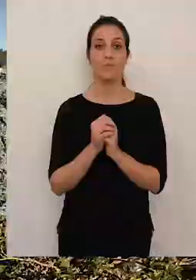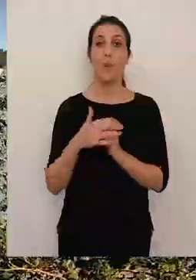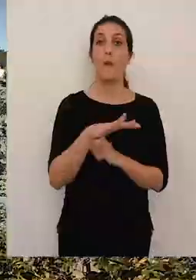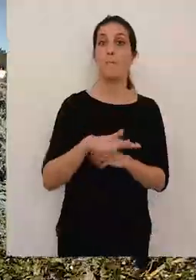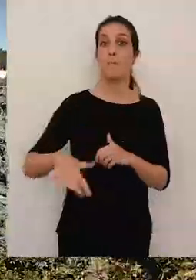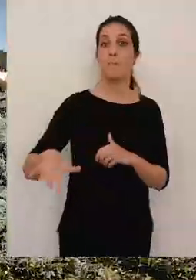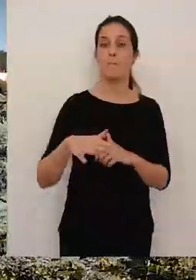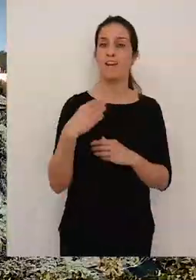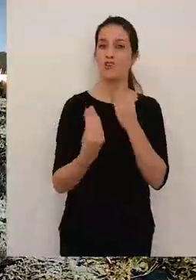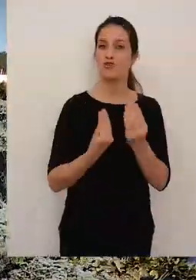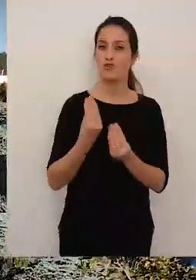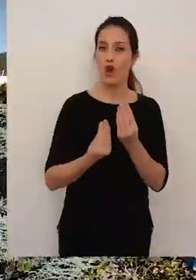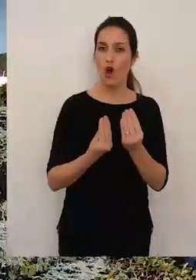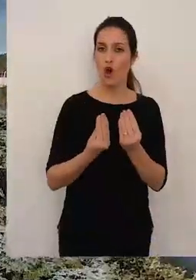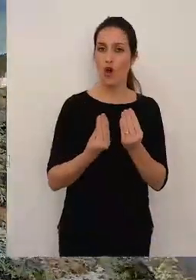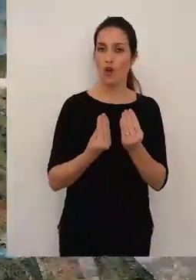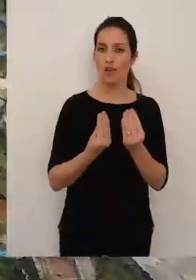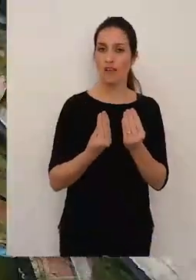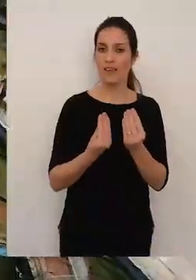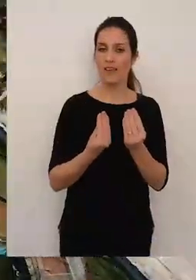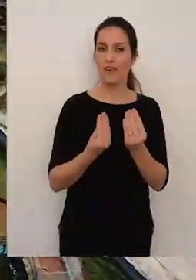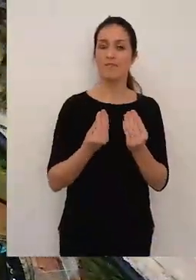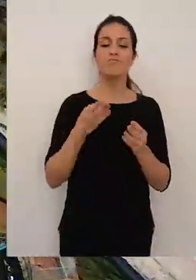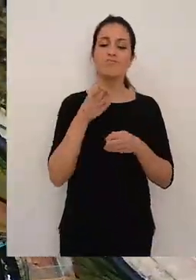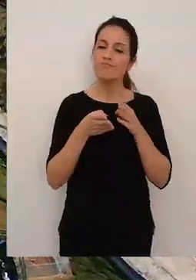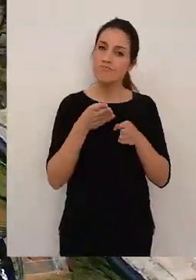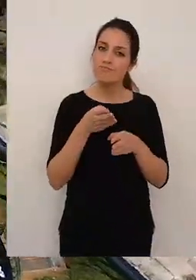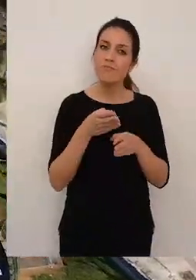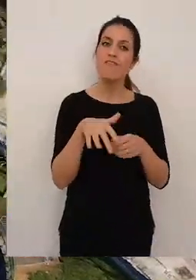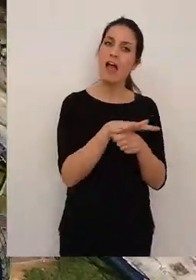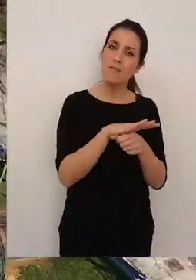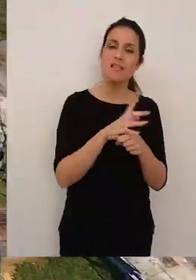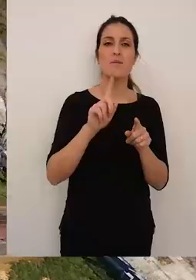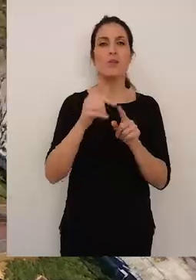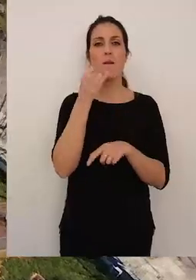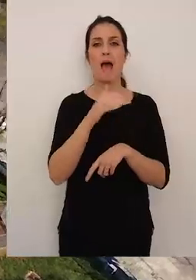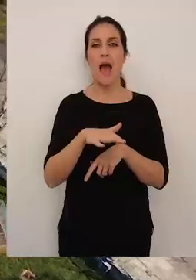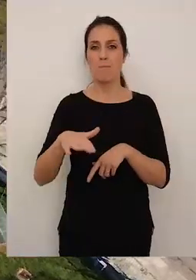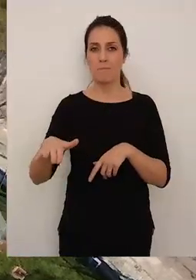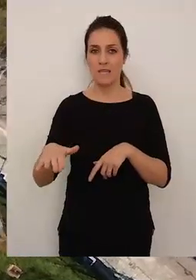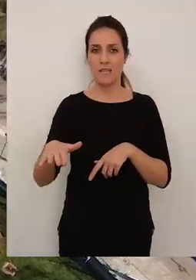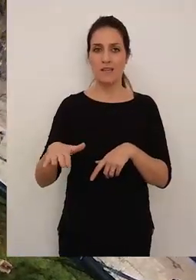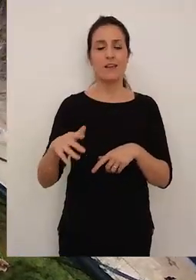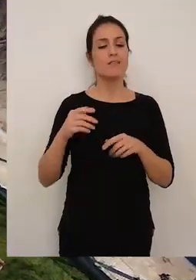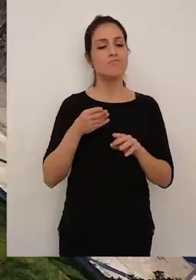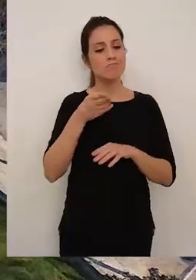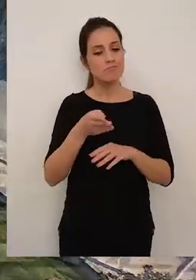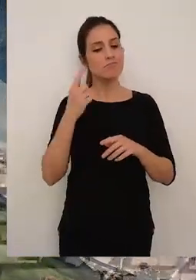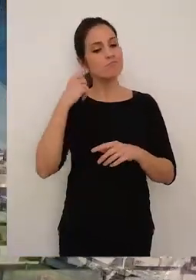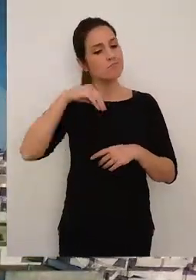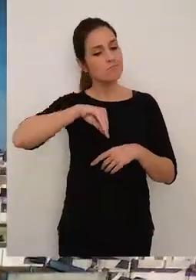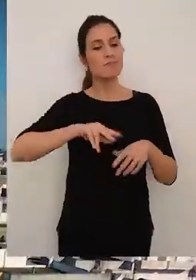Il parco giochi è il polmone verde dedicato alle famiglie e ai più piccoli, in cui è possibile godere della tranquillità del luogo